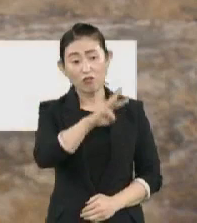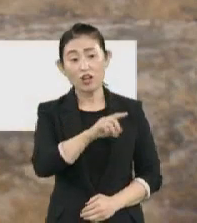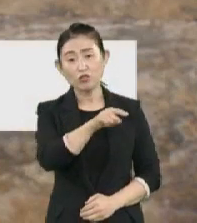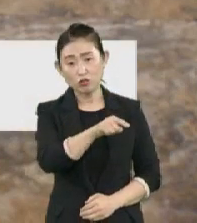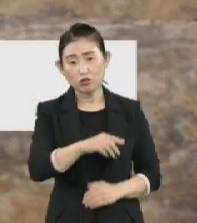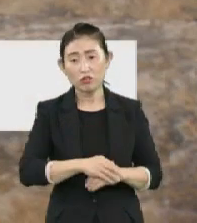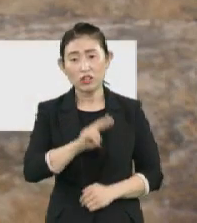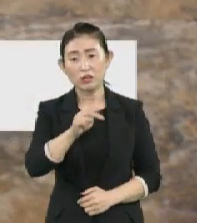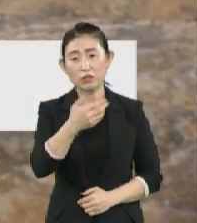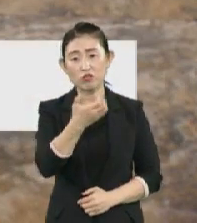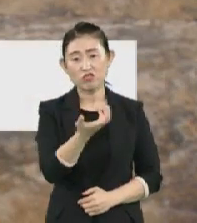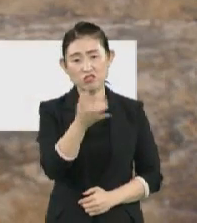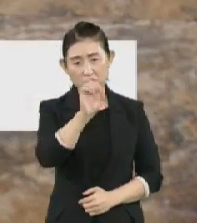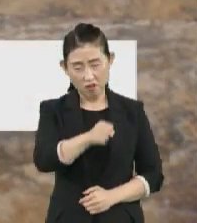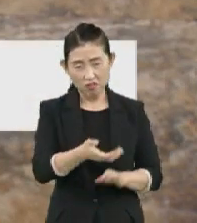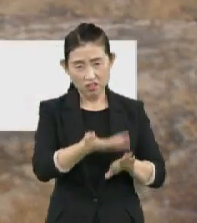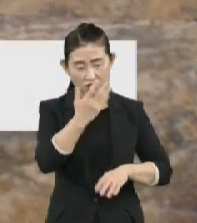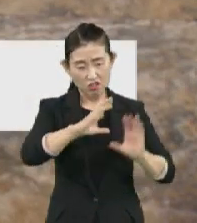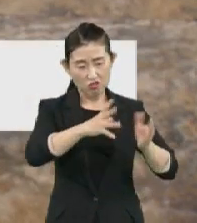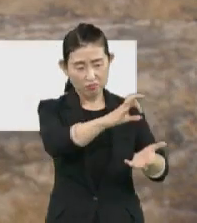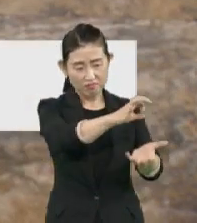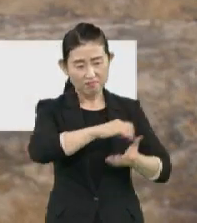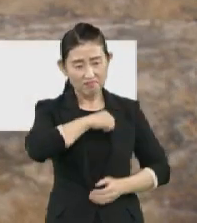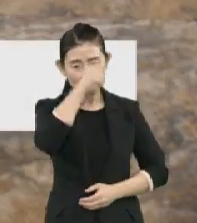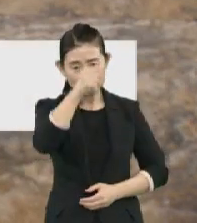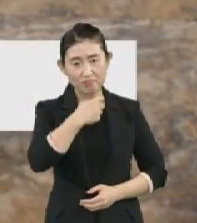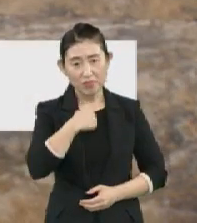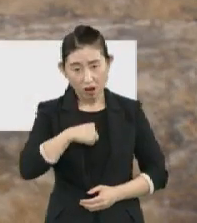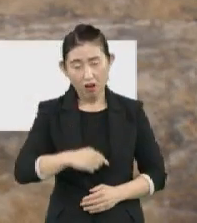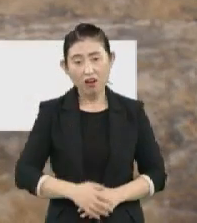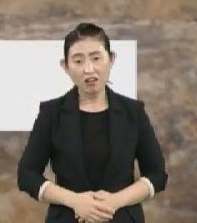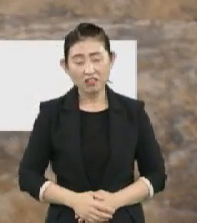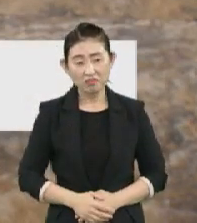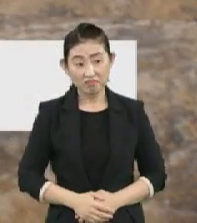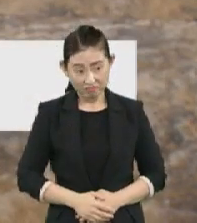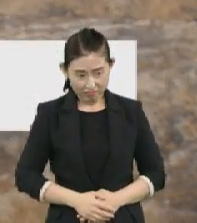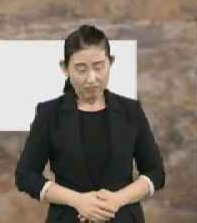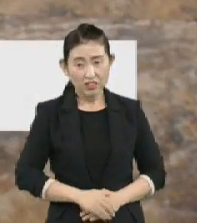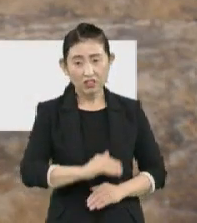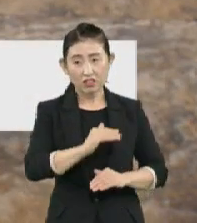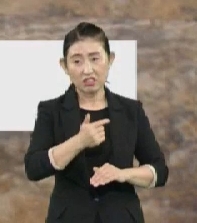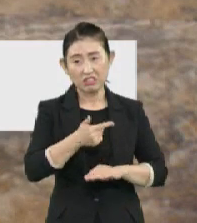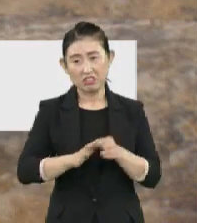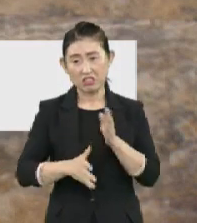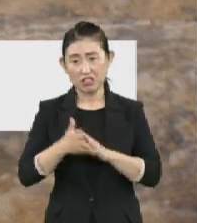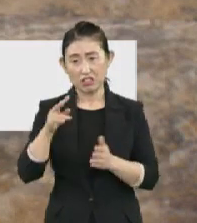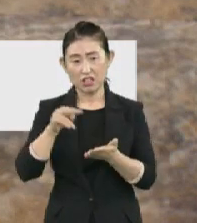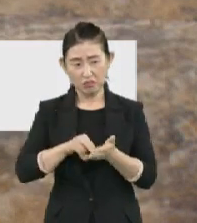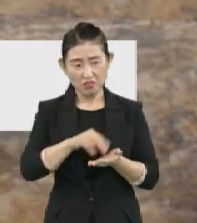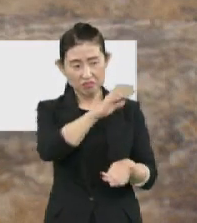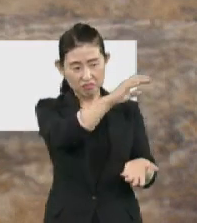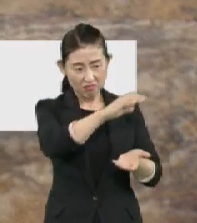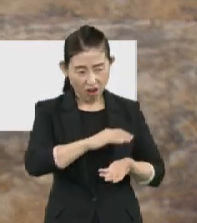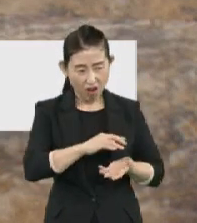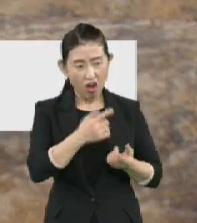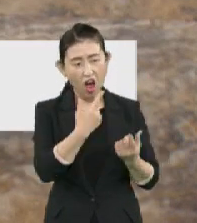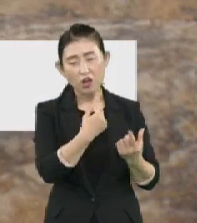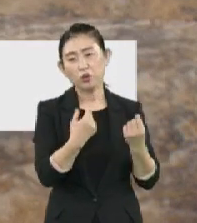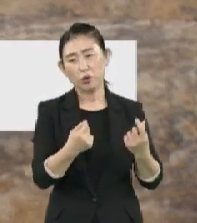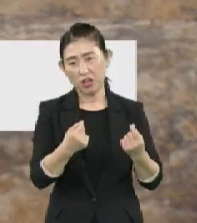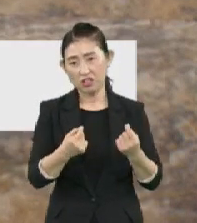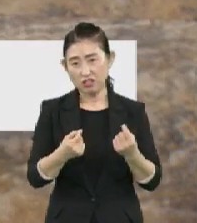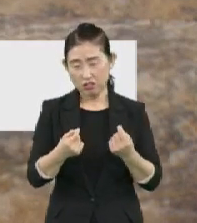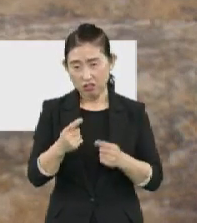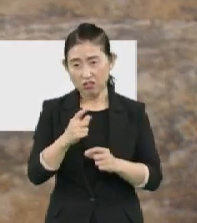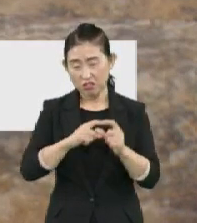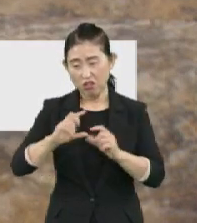경우에도 290억 이상의 국비 확보를 했던 사례가 있어서 대전시도 그에 준하는 그